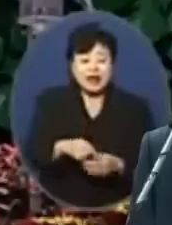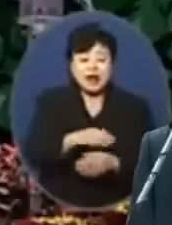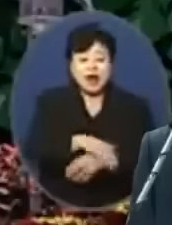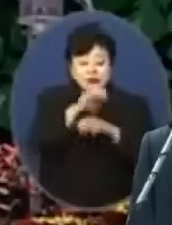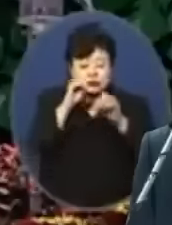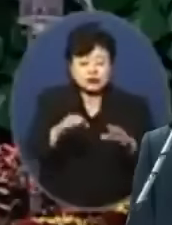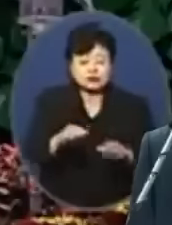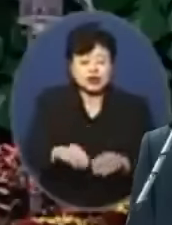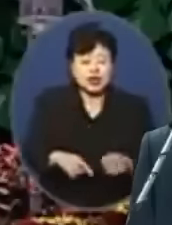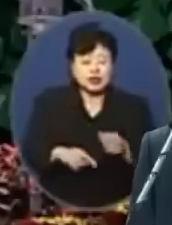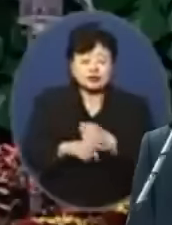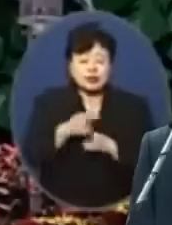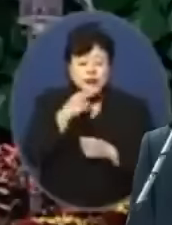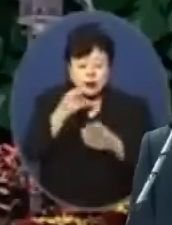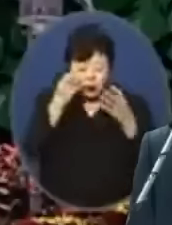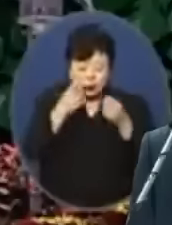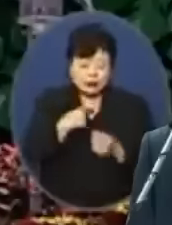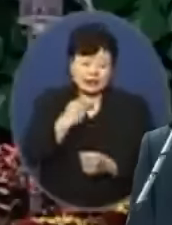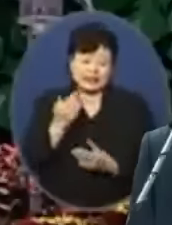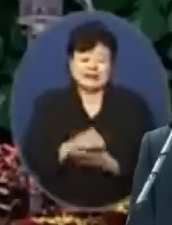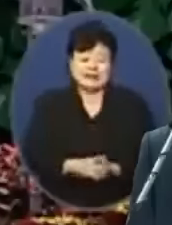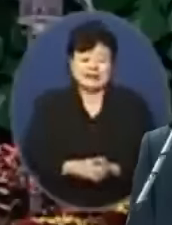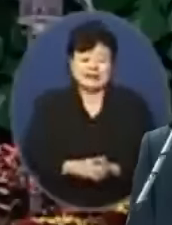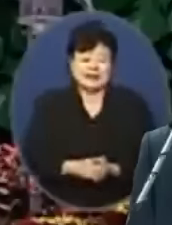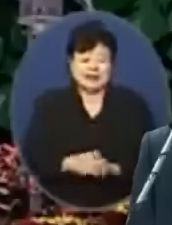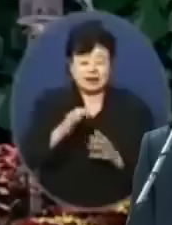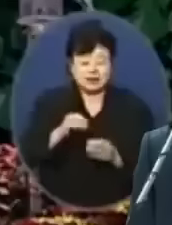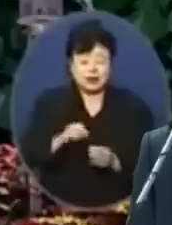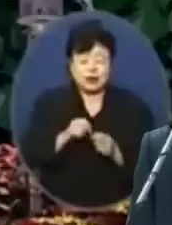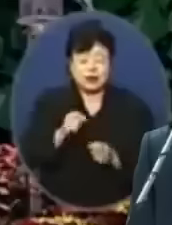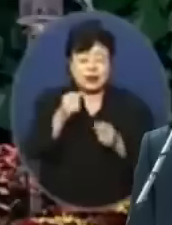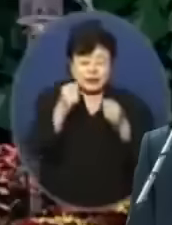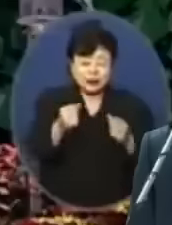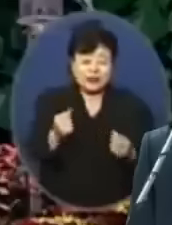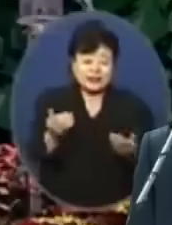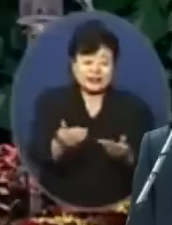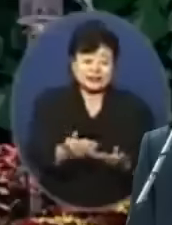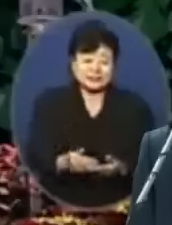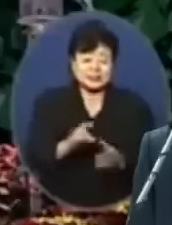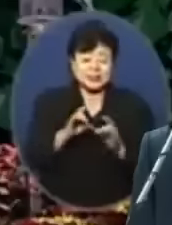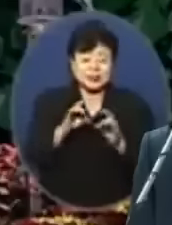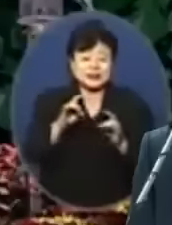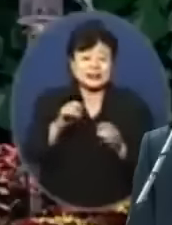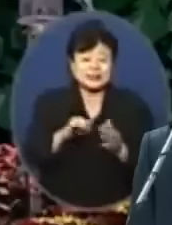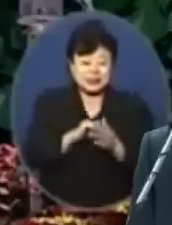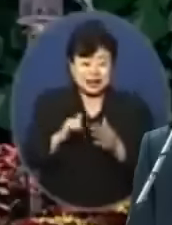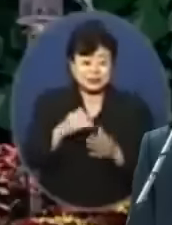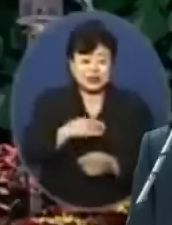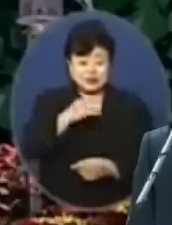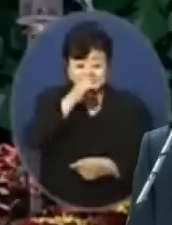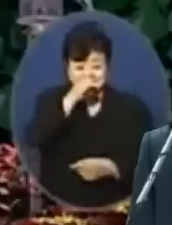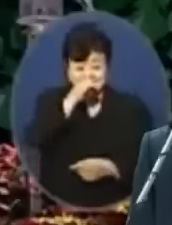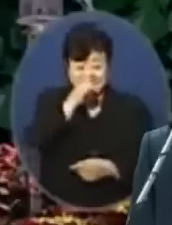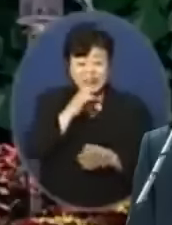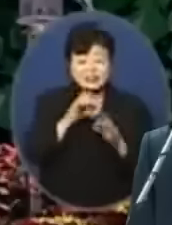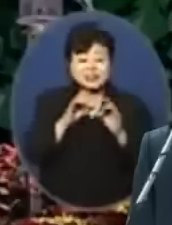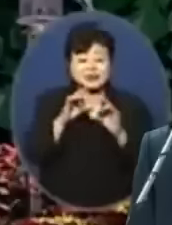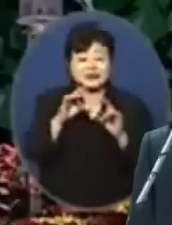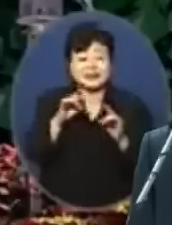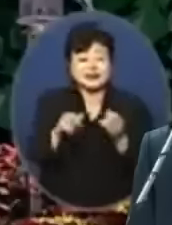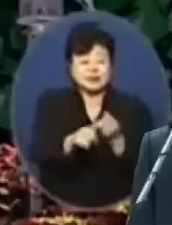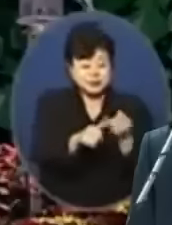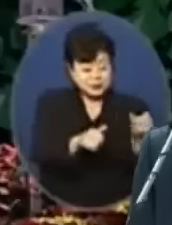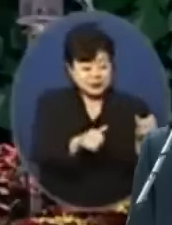무의미에 고통을 당하게 되는 것입니다. 한국에 오랫동안 일하신 선교사님 가족으로 알고 있는데 그 선교사님